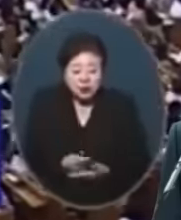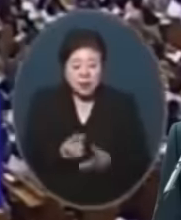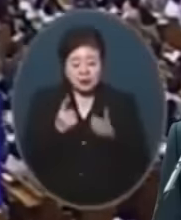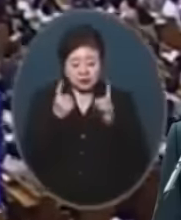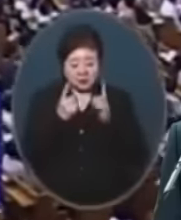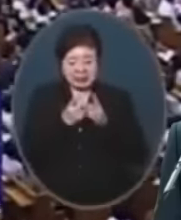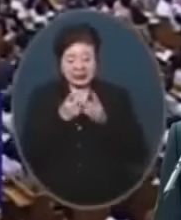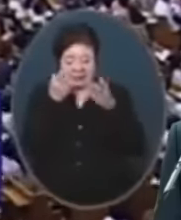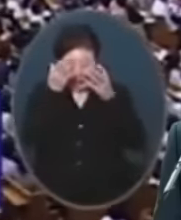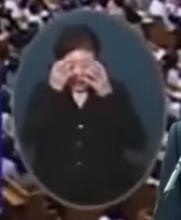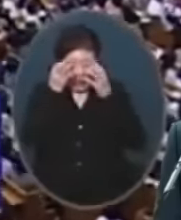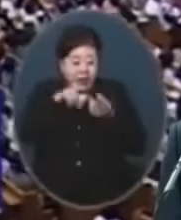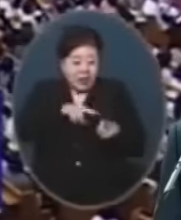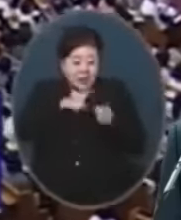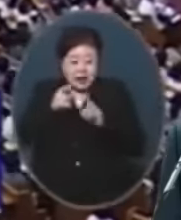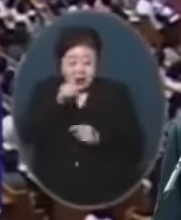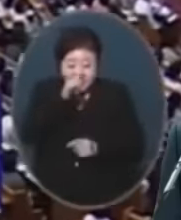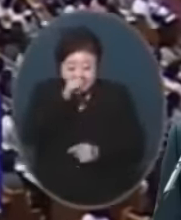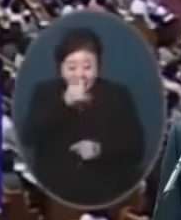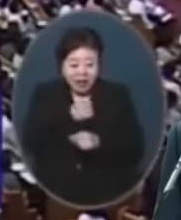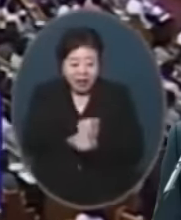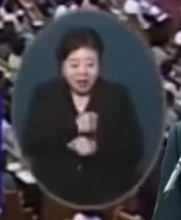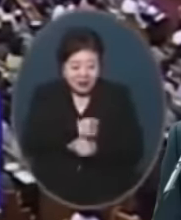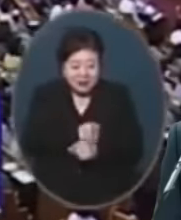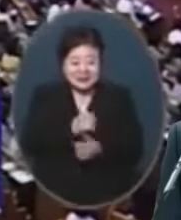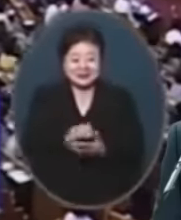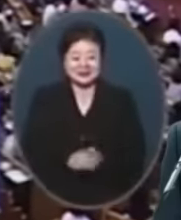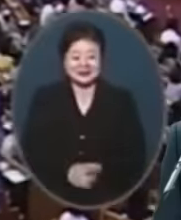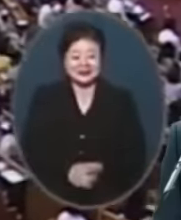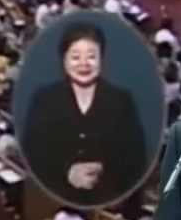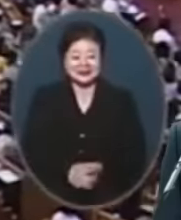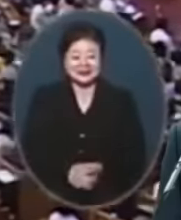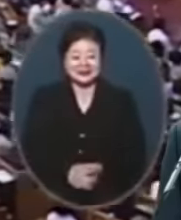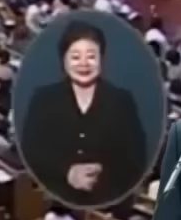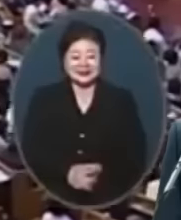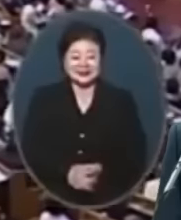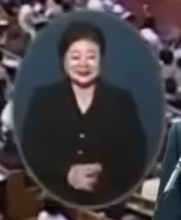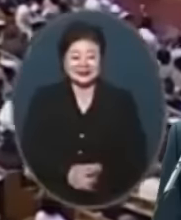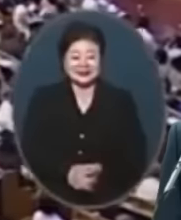오다가 만나서 아이가 살아있다고 말하거늘